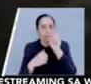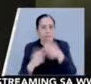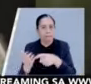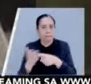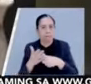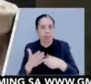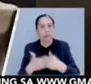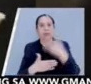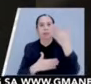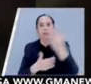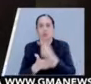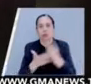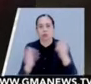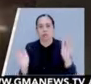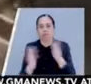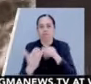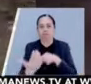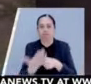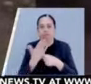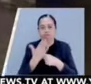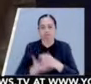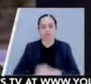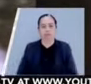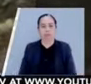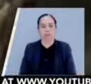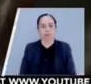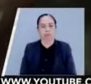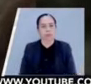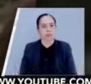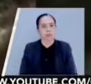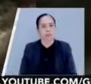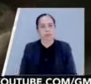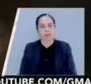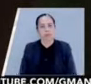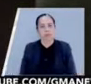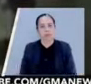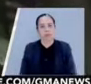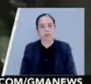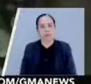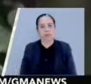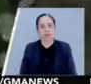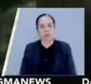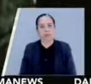linggo. Para sa GMA Integrated News, Joseph Morong, nakatutok 24 oras.